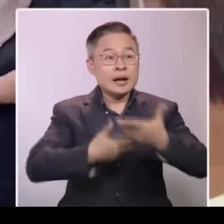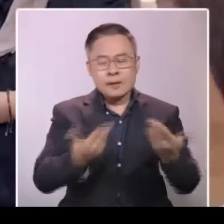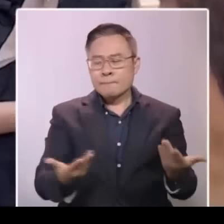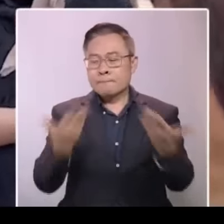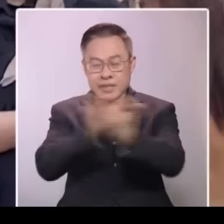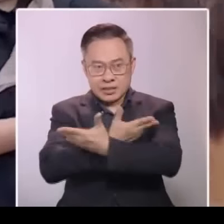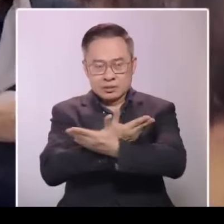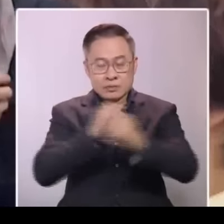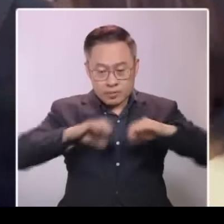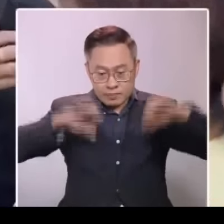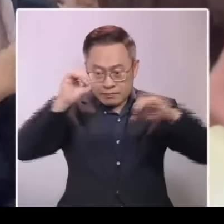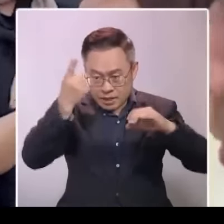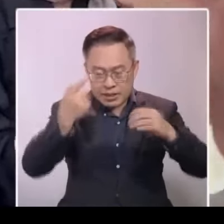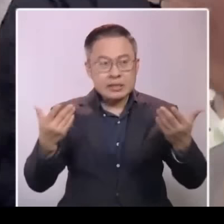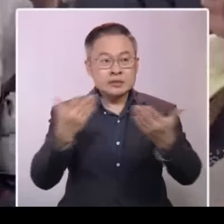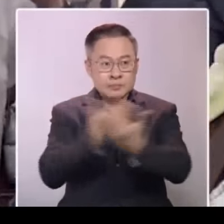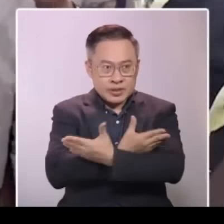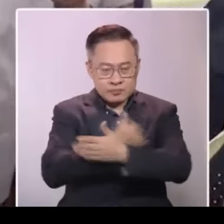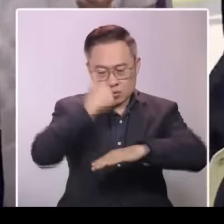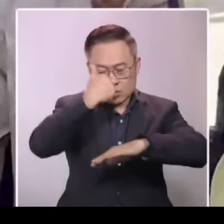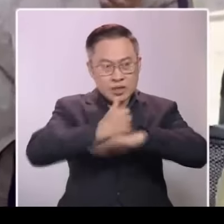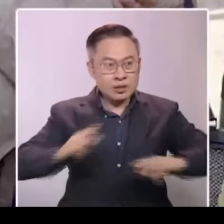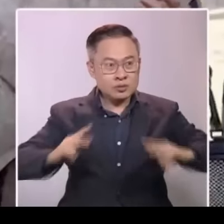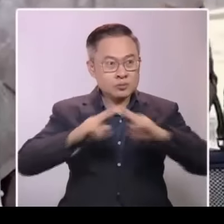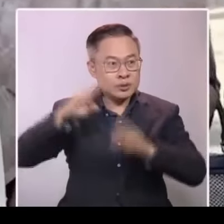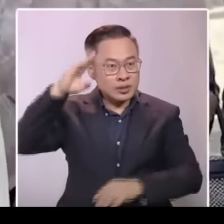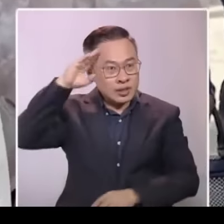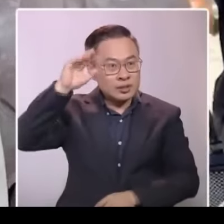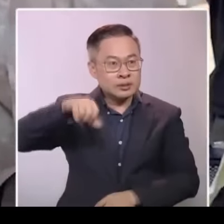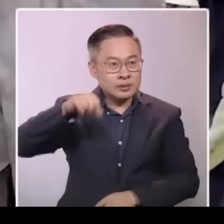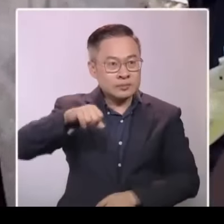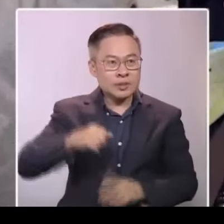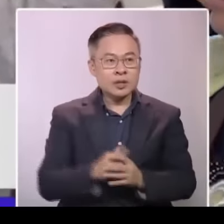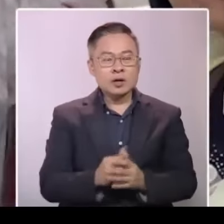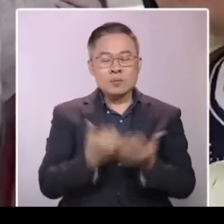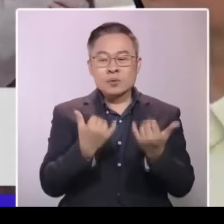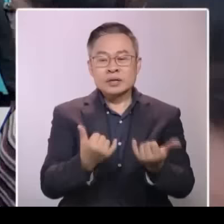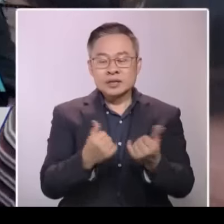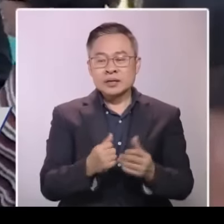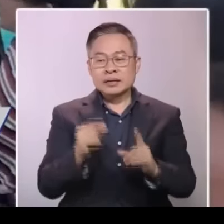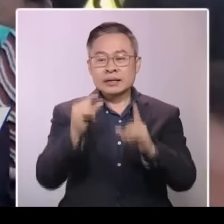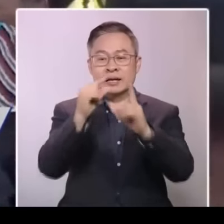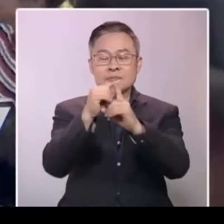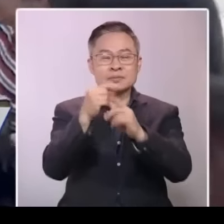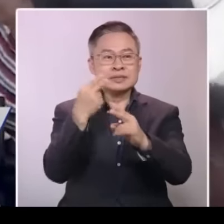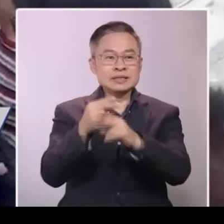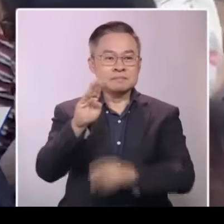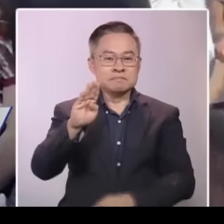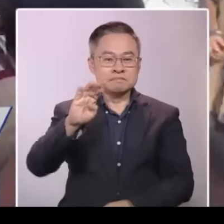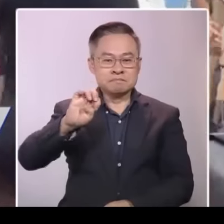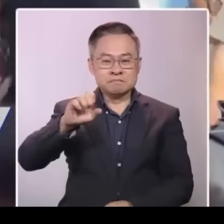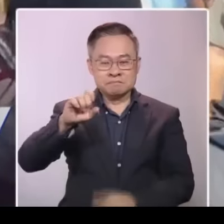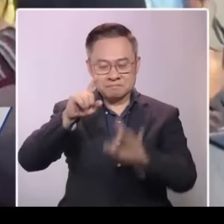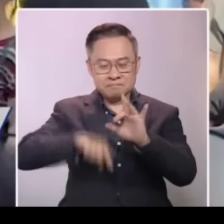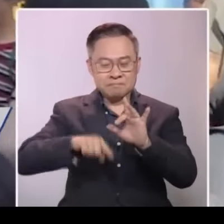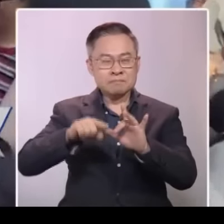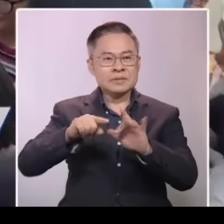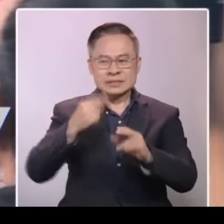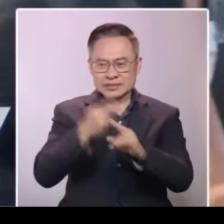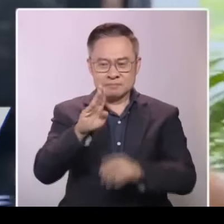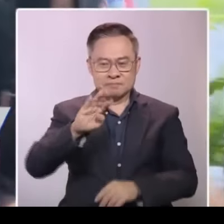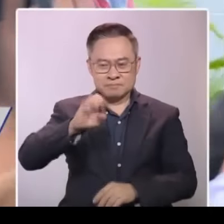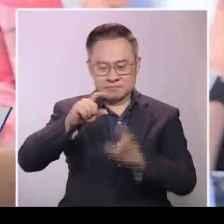ข่าวเจอตัวก็ได้ถามแล้วก็มีการแซวๆว่าต่อไปนี้เนี่ยต้องเรียกพี่อ้วนว่าบิ๊กอ้วนหรือเปล่า นี่ตอนแรกเรียกพี่อ้วน